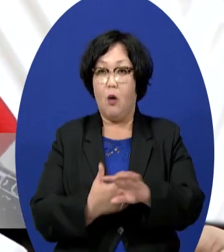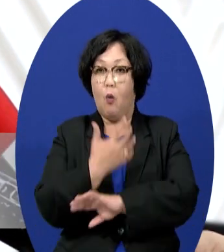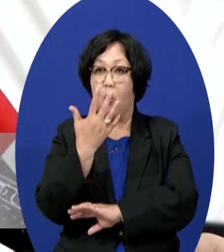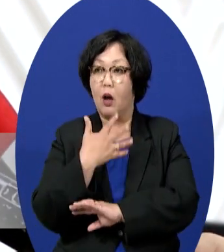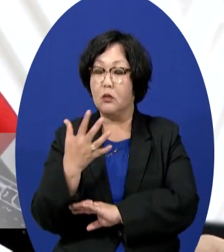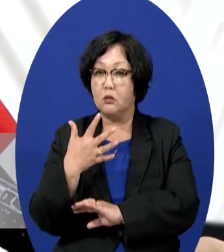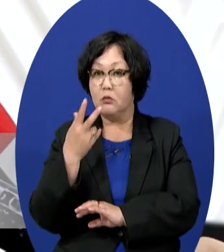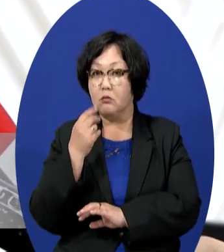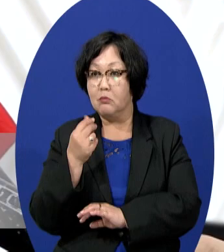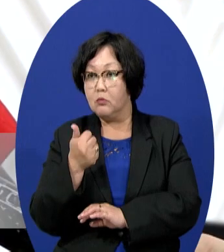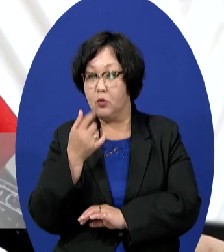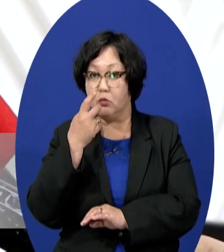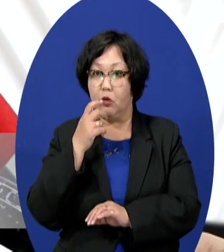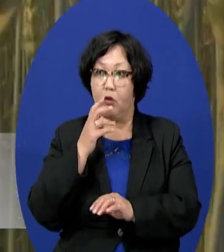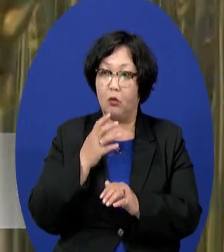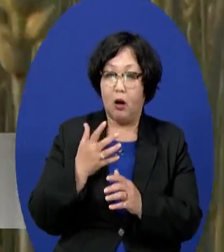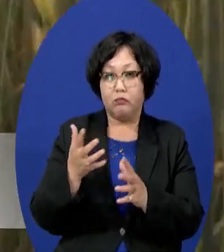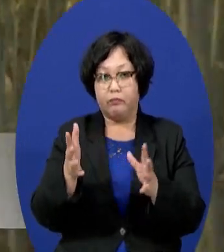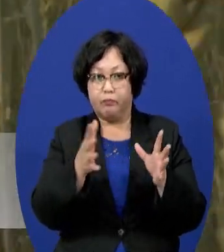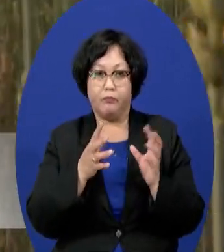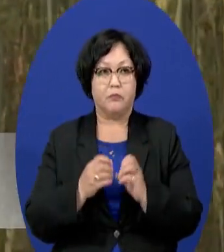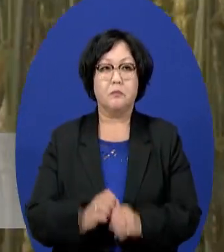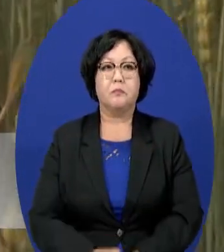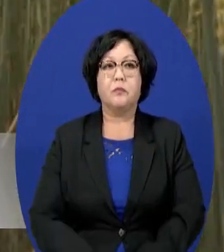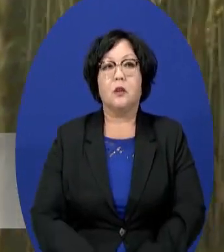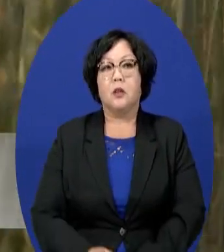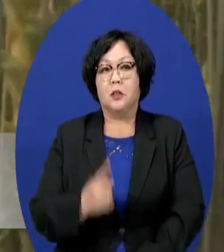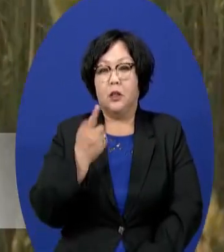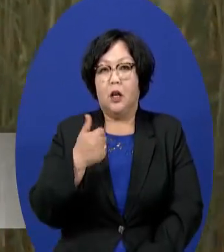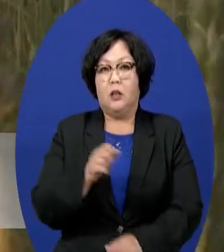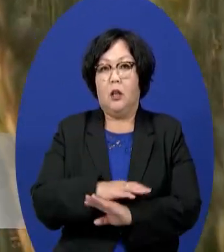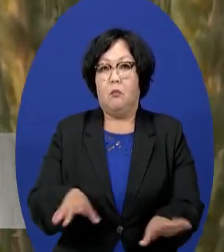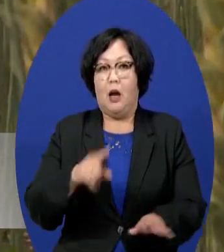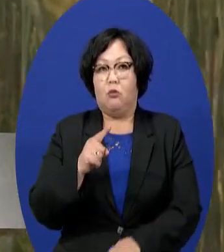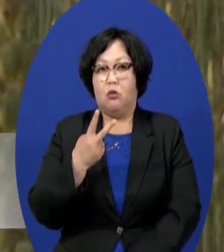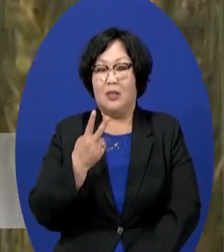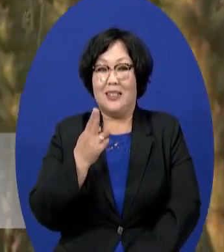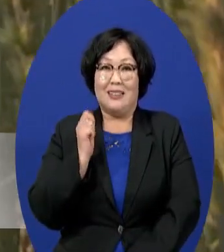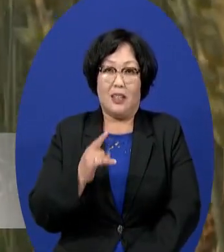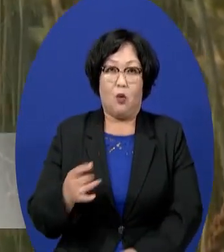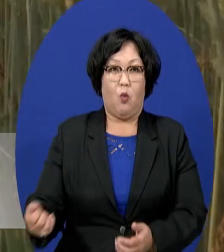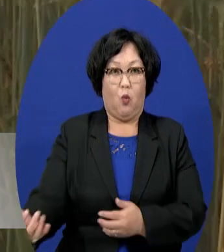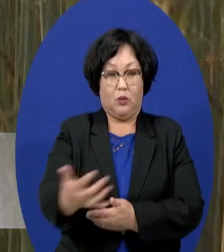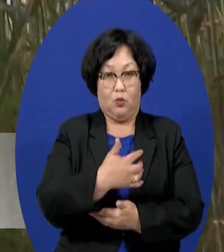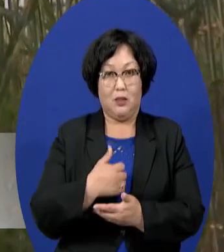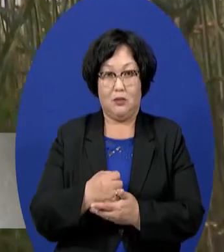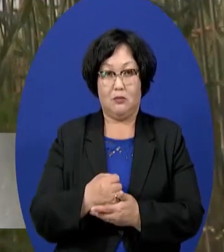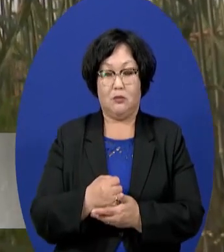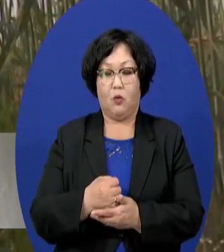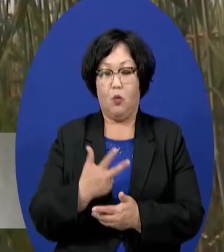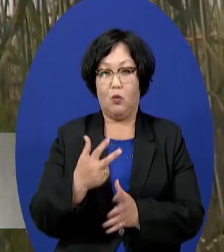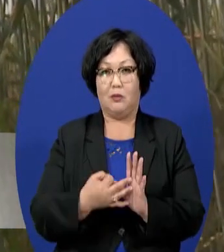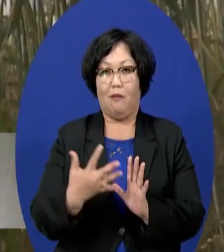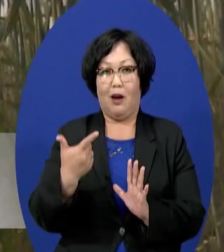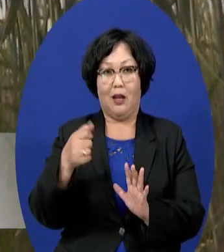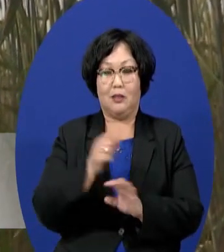тогтоолд ерөнхийдөө эрсдлийн үнэлгээ гэж явж байгаа. Өрдөлсөн байдлаар 1 гаагаас 12 центнер ургац хурааж авахар тооцож байна. Ингэснээр